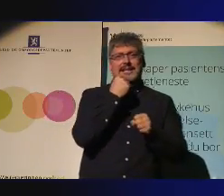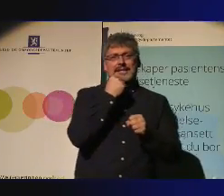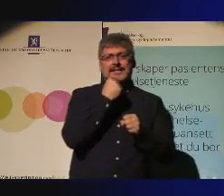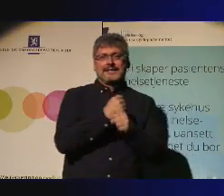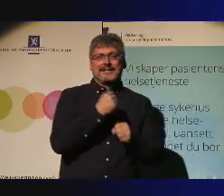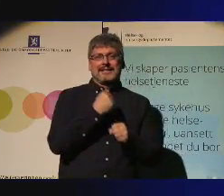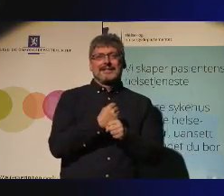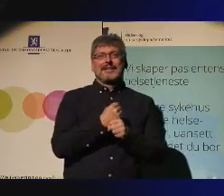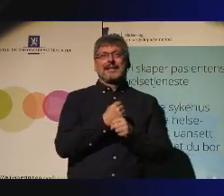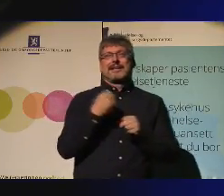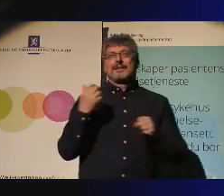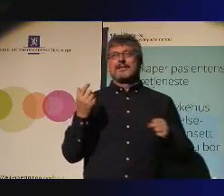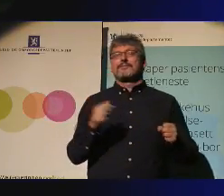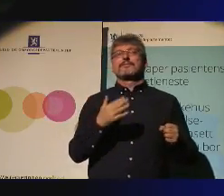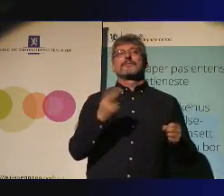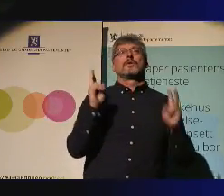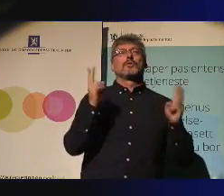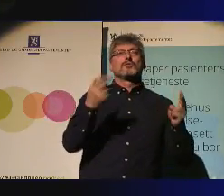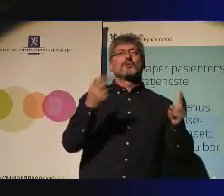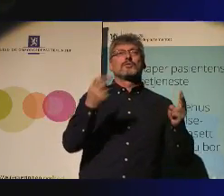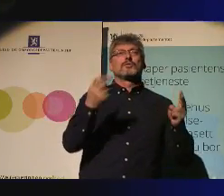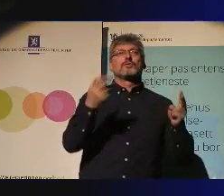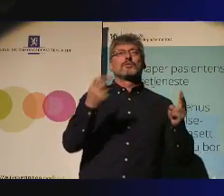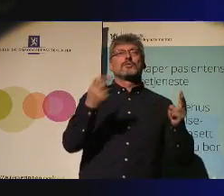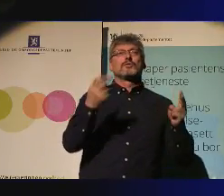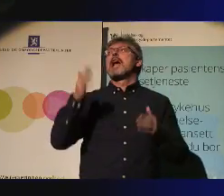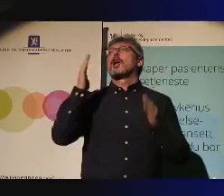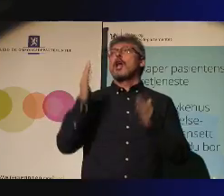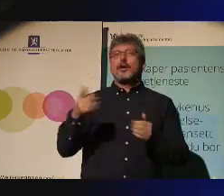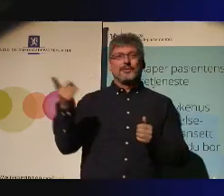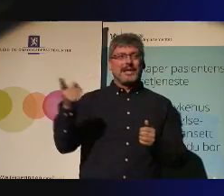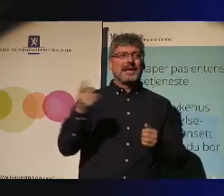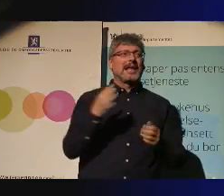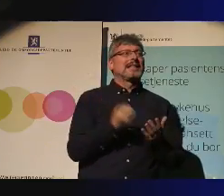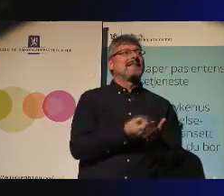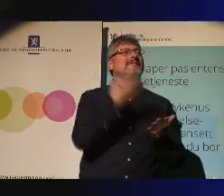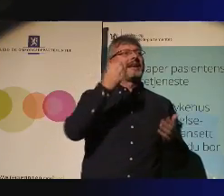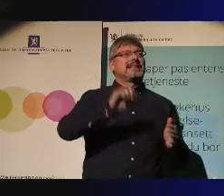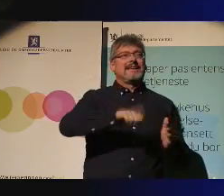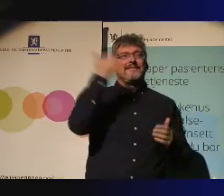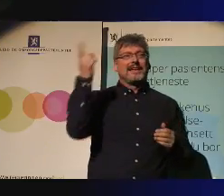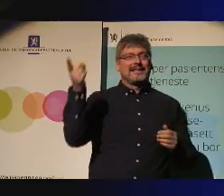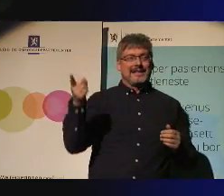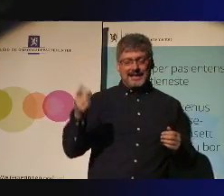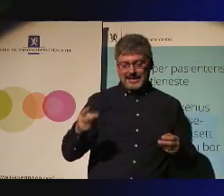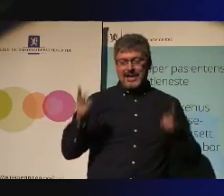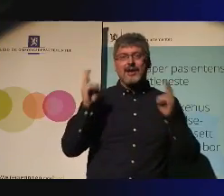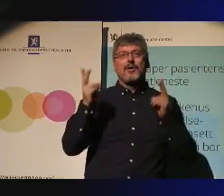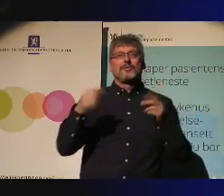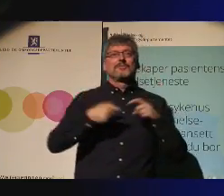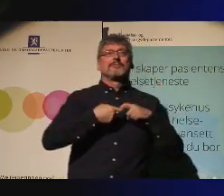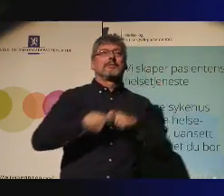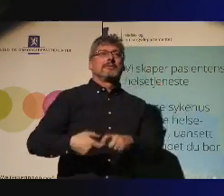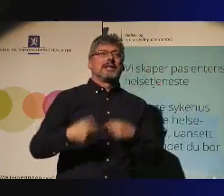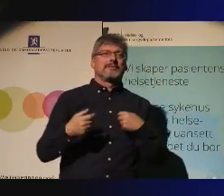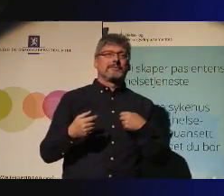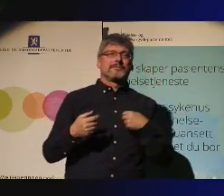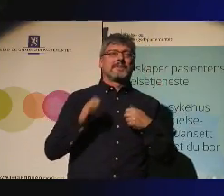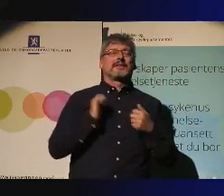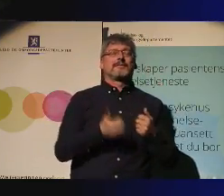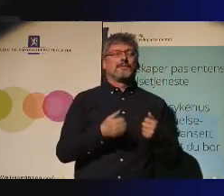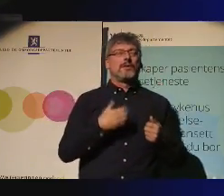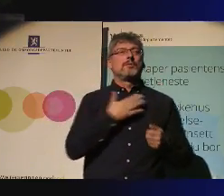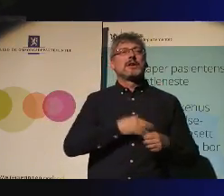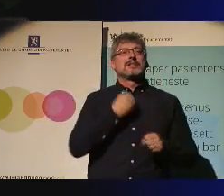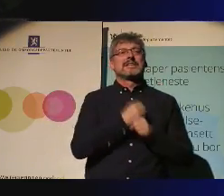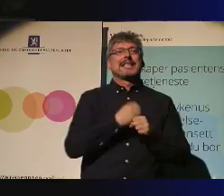pasientsikkerhetsprogrammet så vil jeg også gjerne ønske eller gratulere de verdige vinnerne i år. Jeg leder også pasientsikkerhetsprogrammet, så